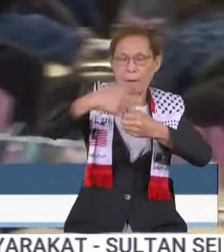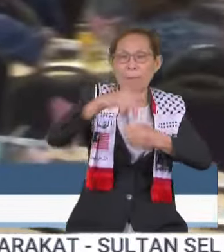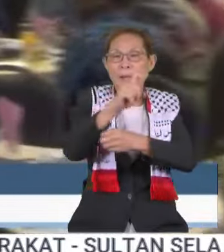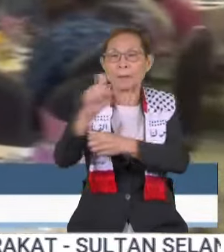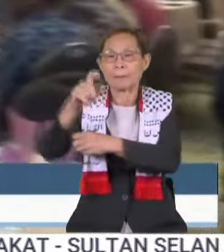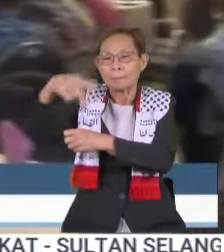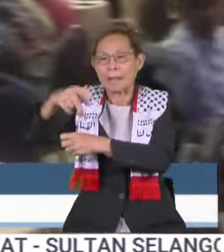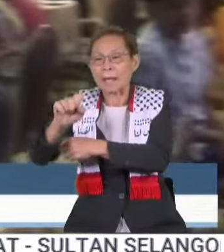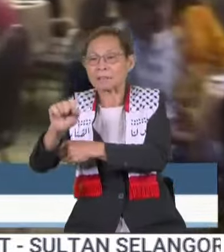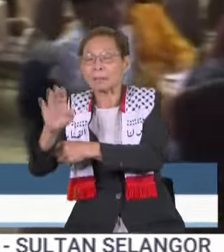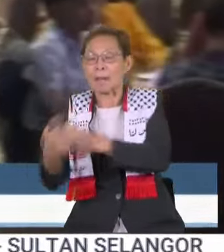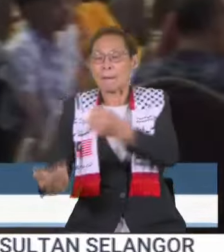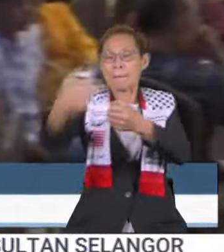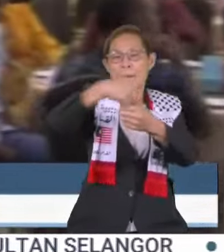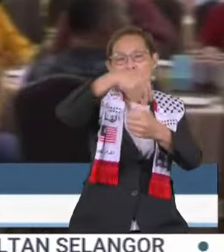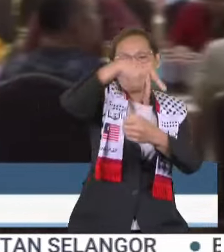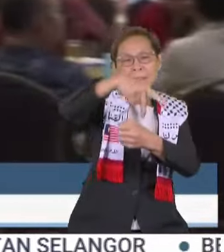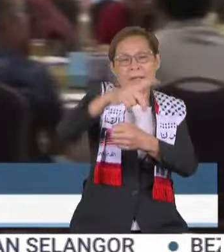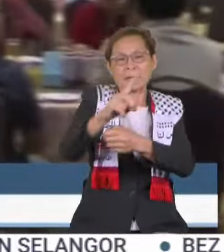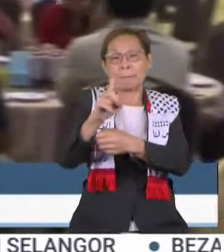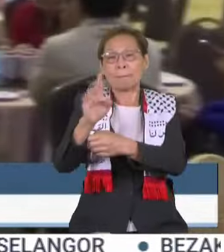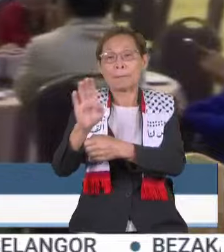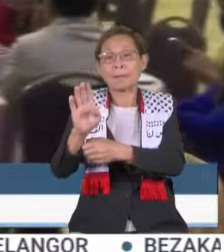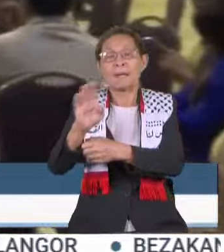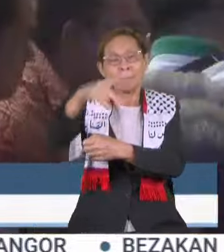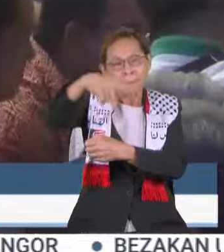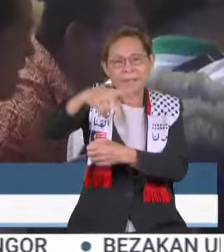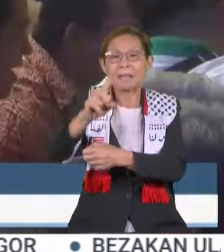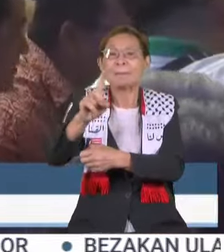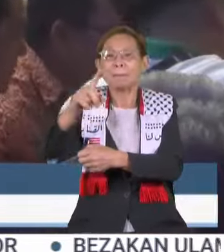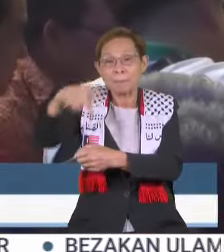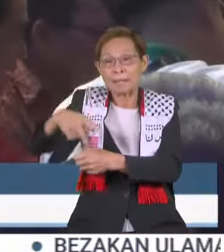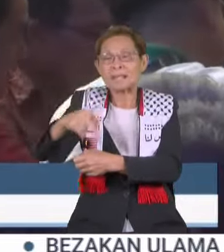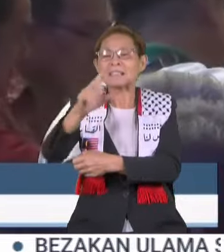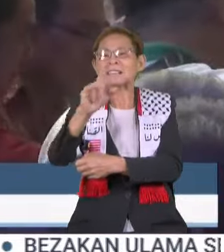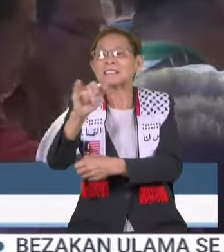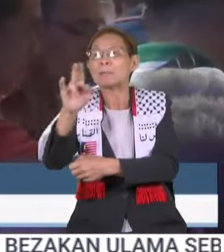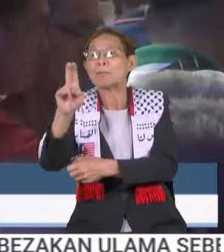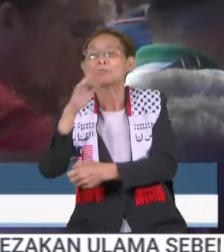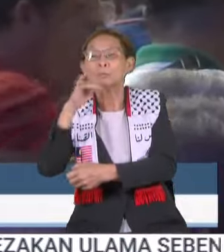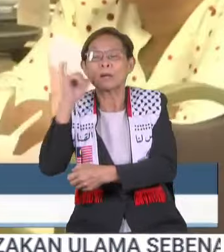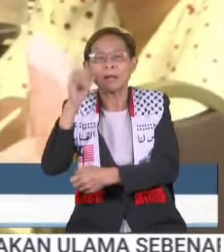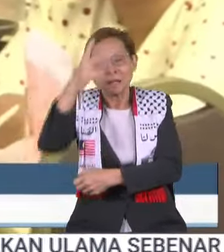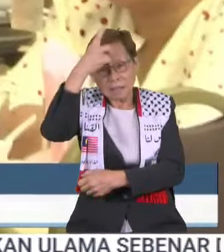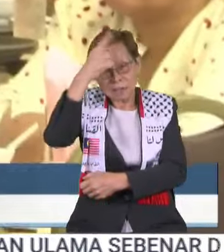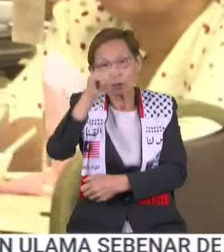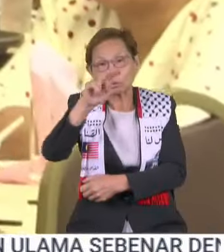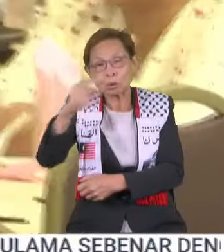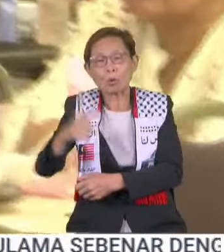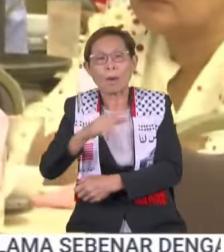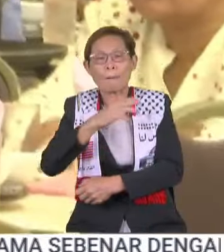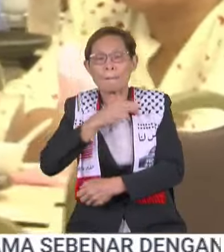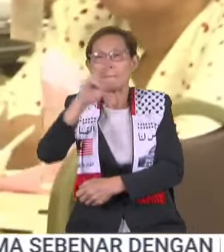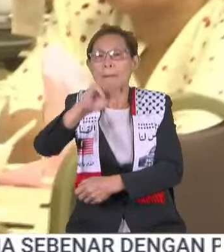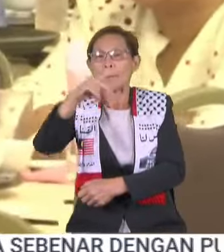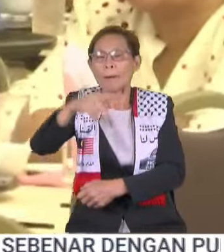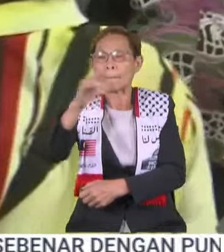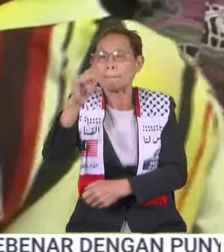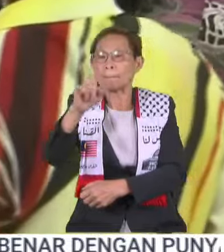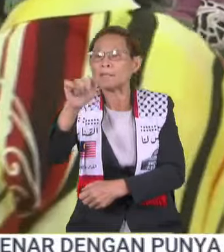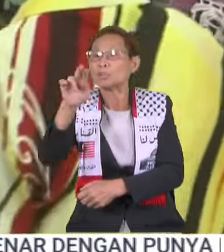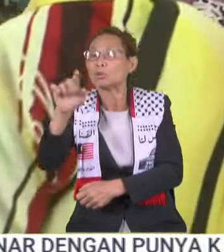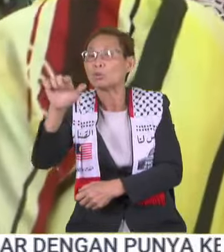ahli PSB ke dalam PDP di Sibu semalam. Dalam pada itu, Dato' Sri Tiong yang juga ahli Parlimen Bintulu dan Adun